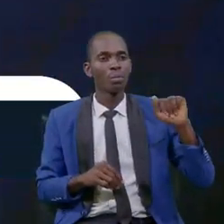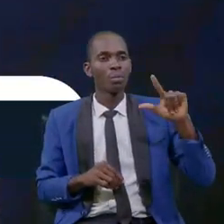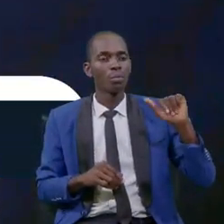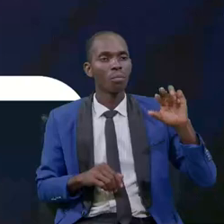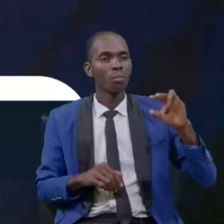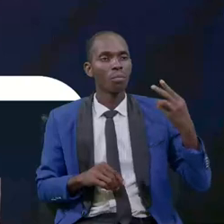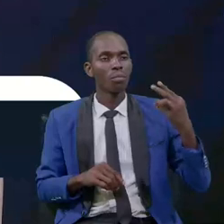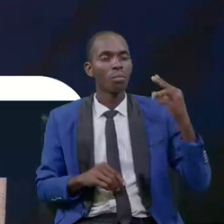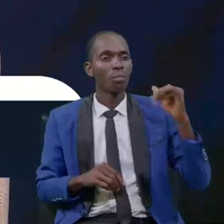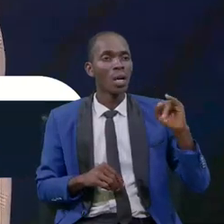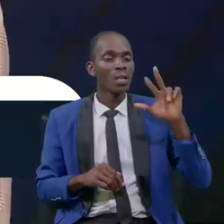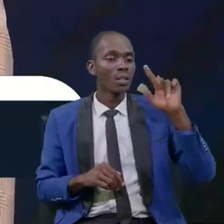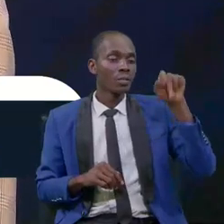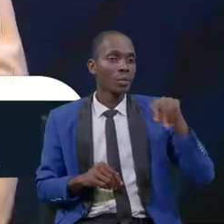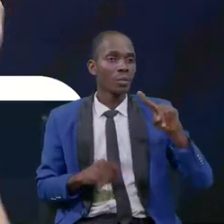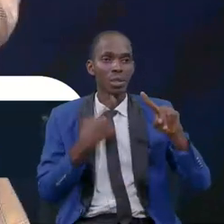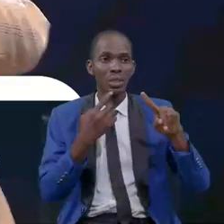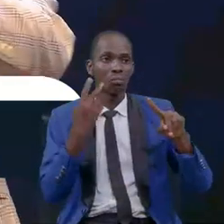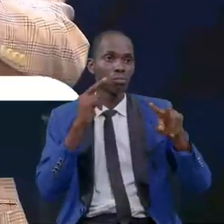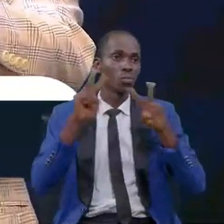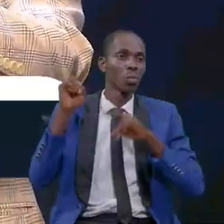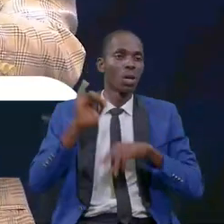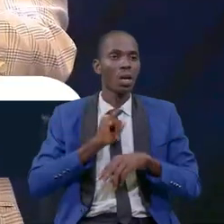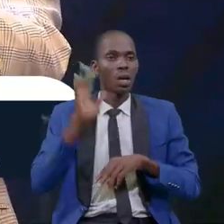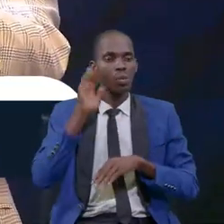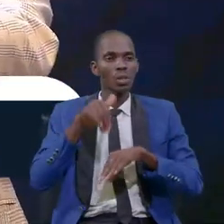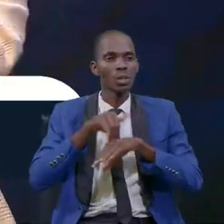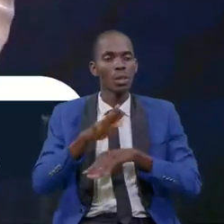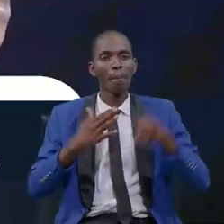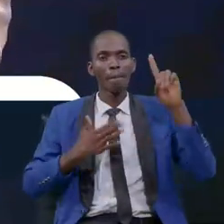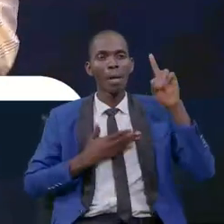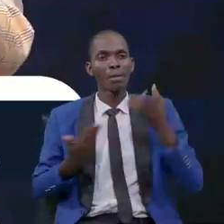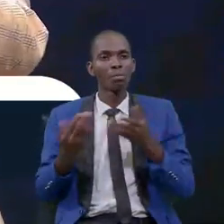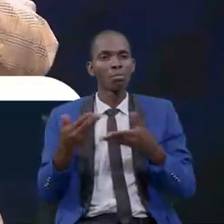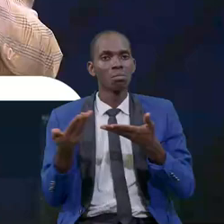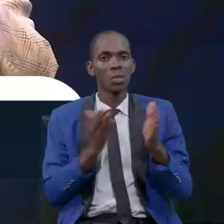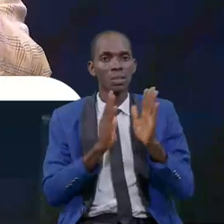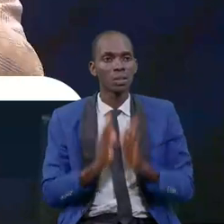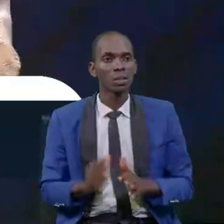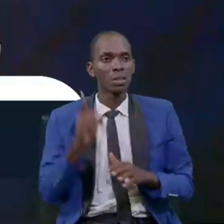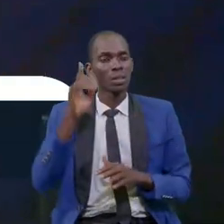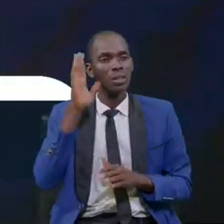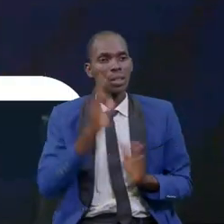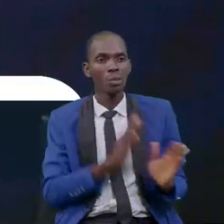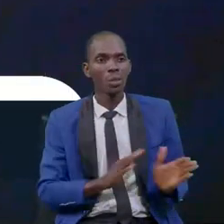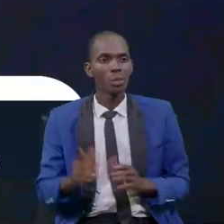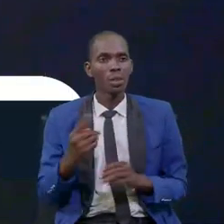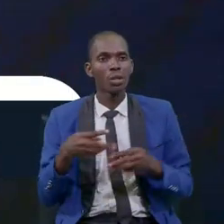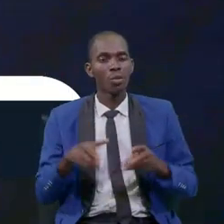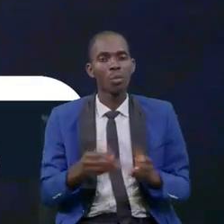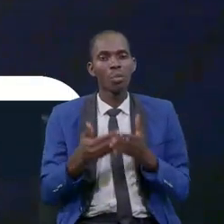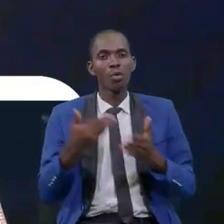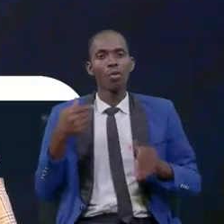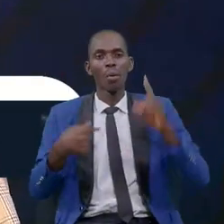Malachie 3, verset 1. Voici, j'enverrai mon messager, il préparera le chemin devant